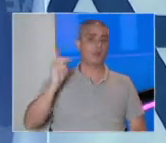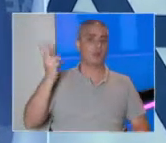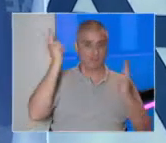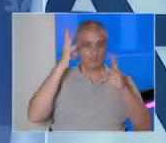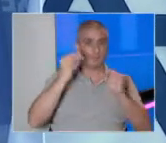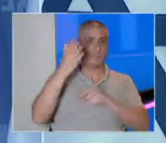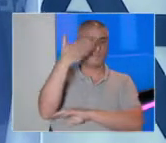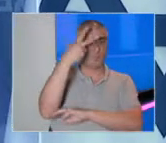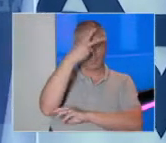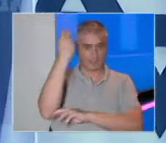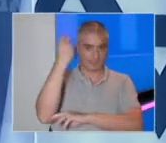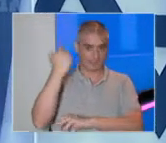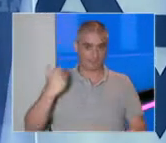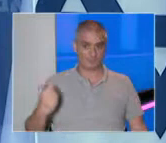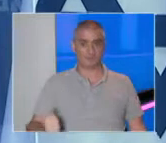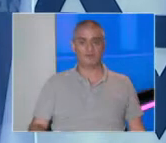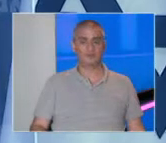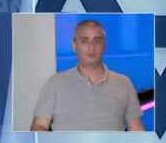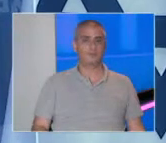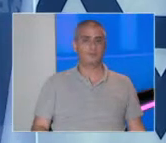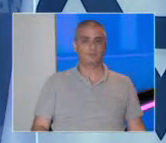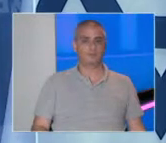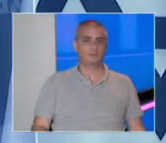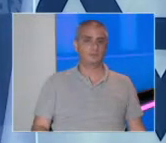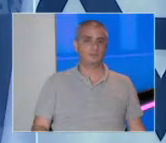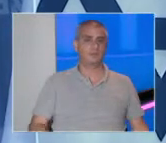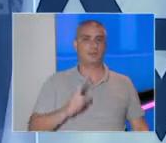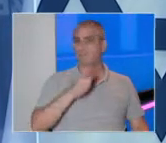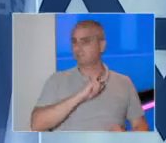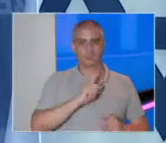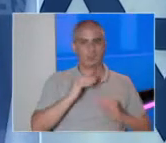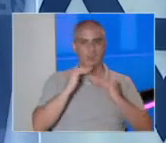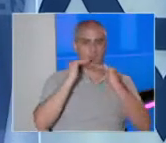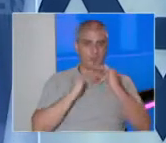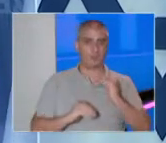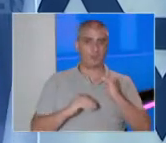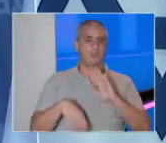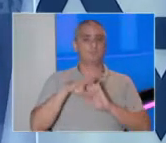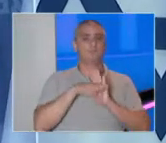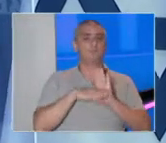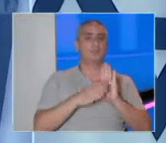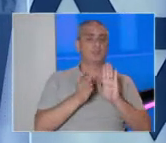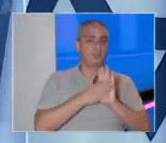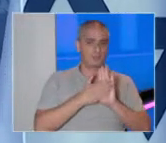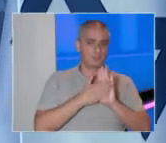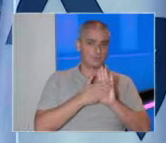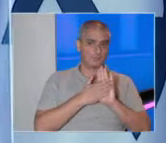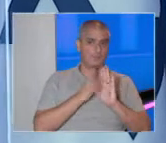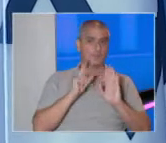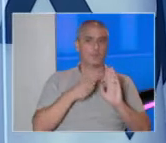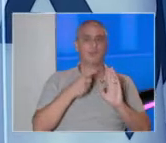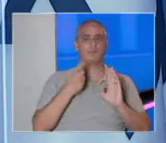מדינות ערביות מתונות חשוב ומבורך. אבל זה לא מוריד מסדר היום לא את 800